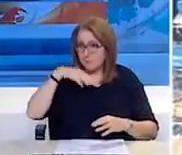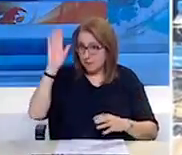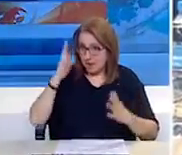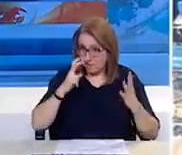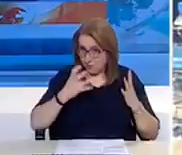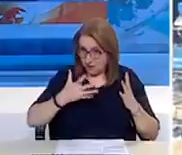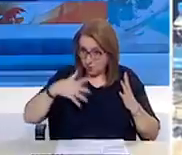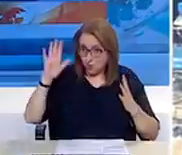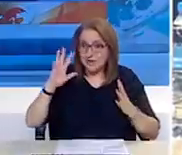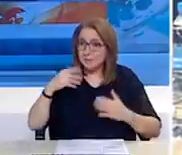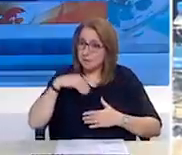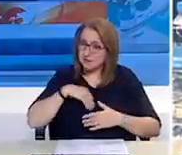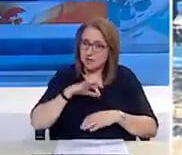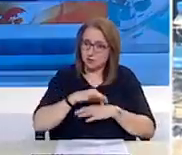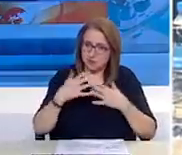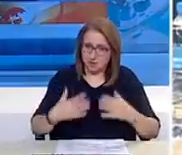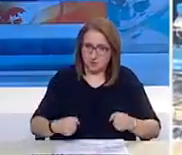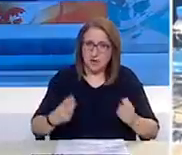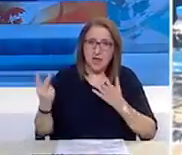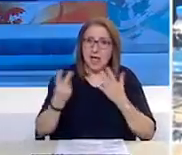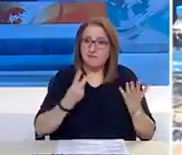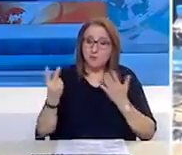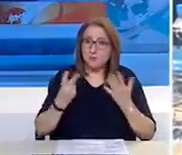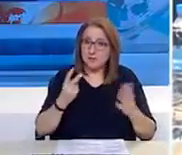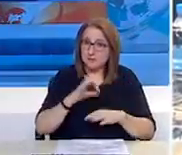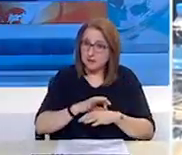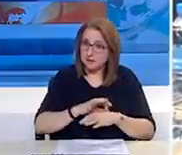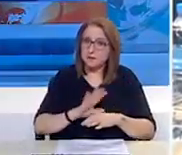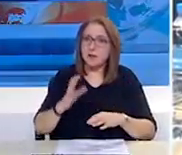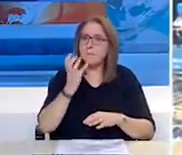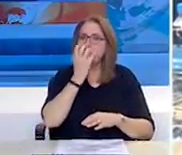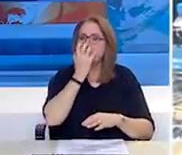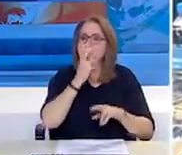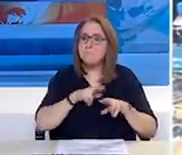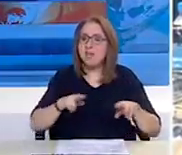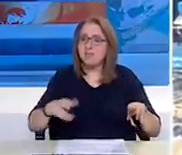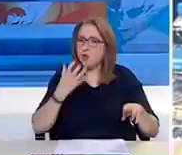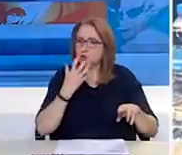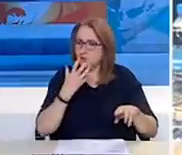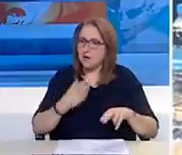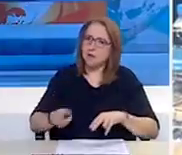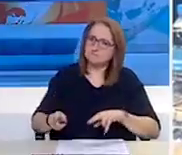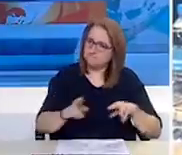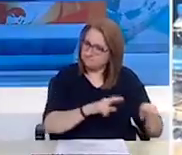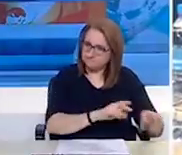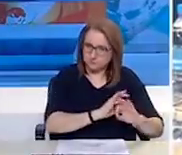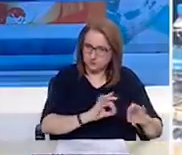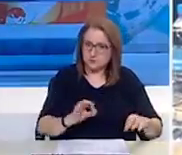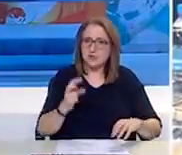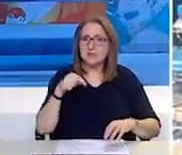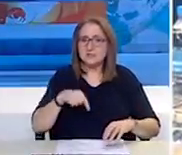ετών και άνω. 77 ασθενείς έχουν εξέλθει από τις ΜΕΘ. Τέλος, έχουμε 3 ακόμα καταγεγραμμένους